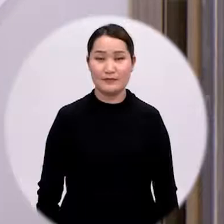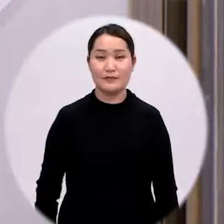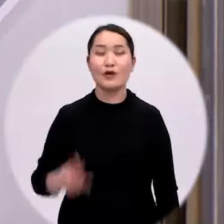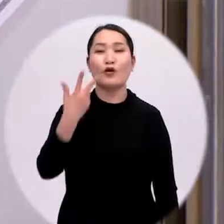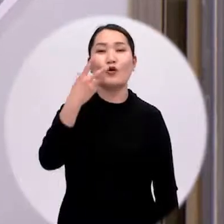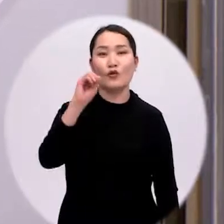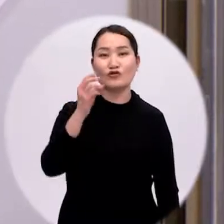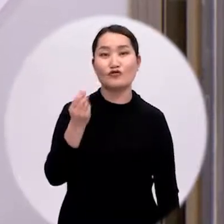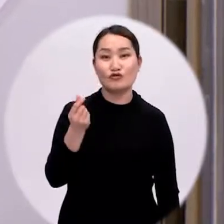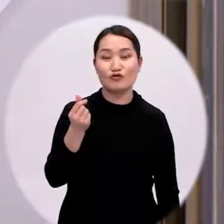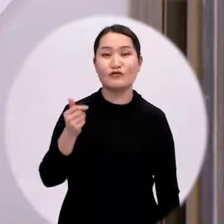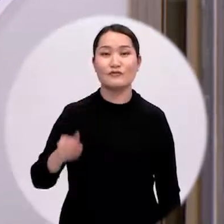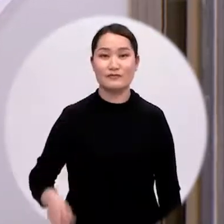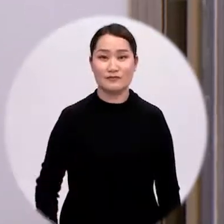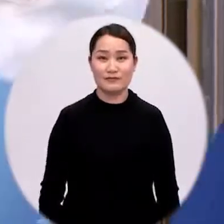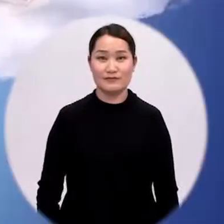30 төгрөг.